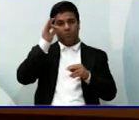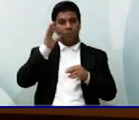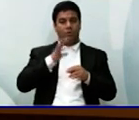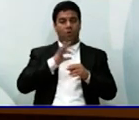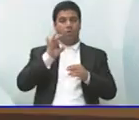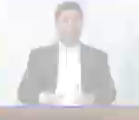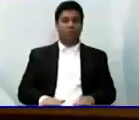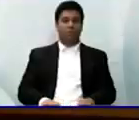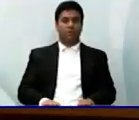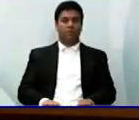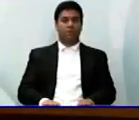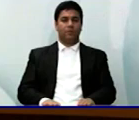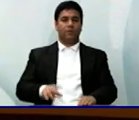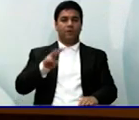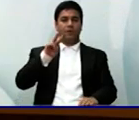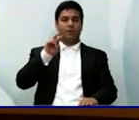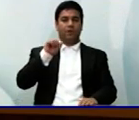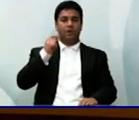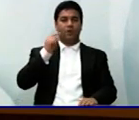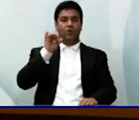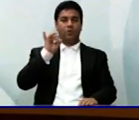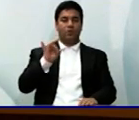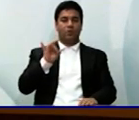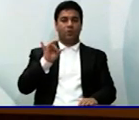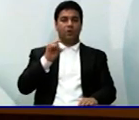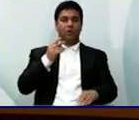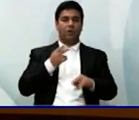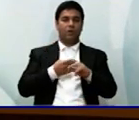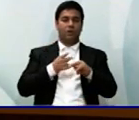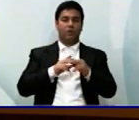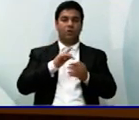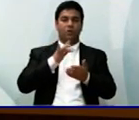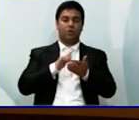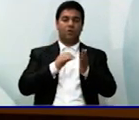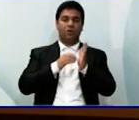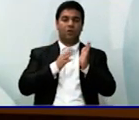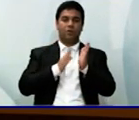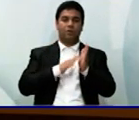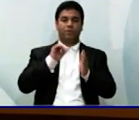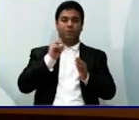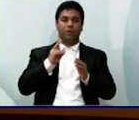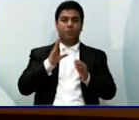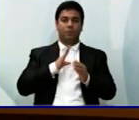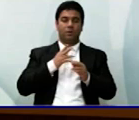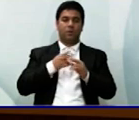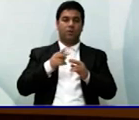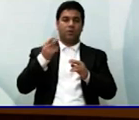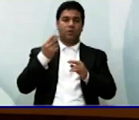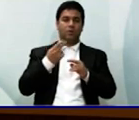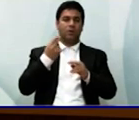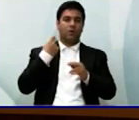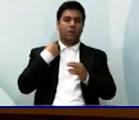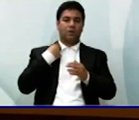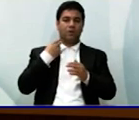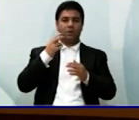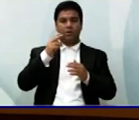о городе Лагор. Этот город в 19 веке принадлежал Британской